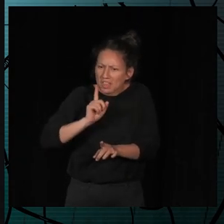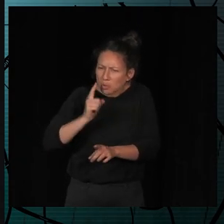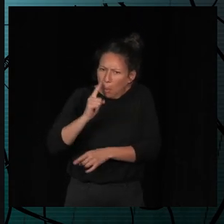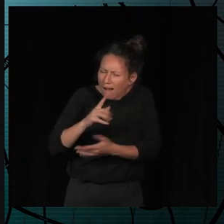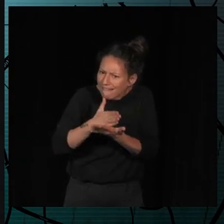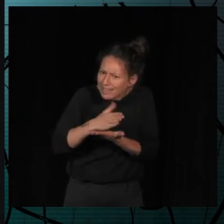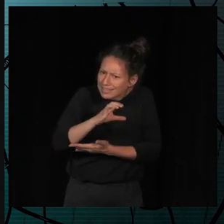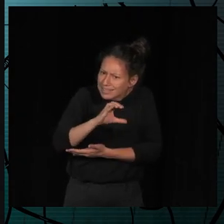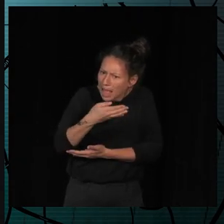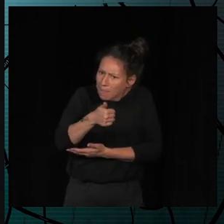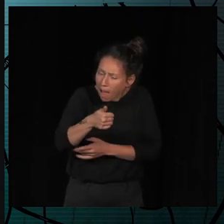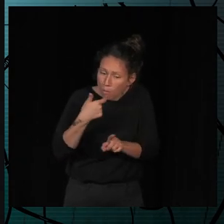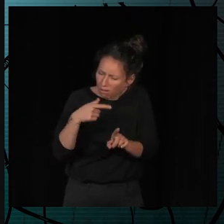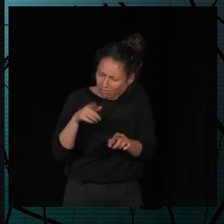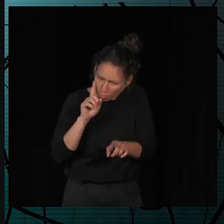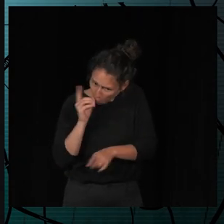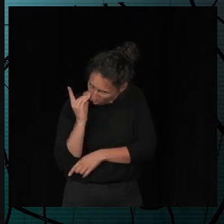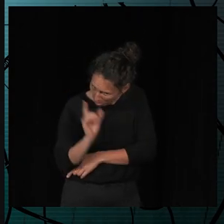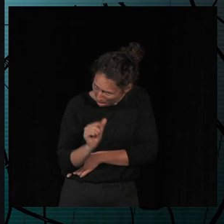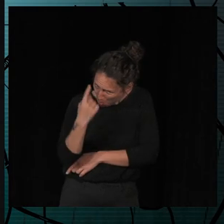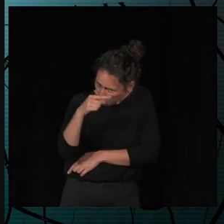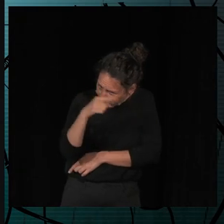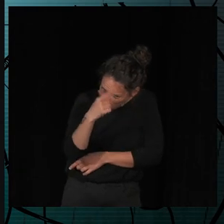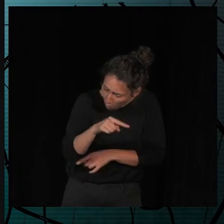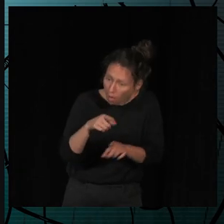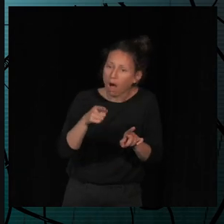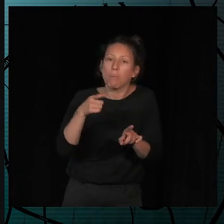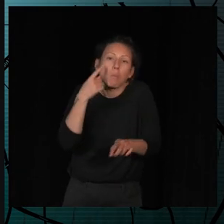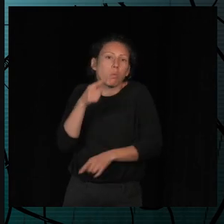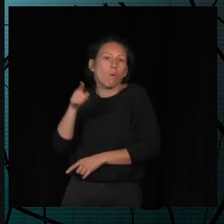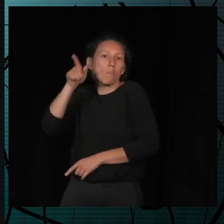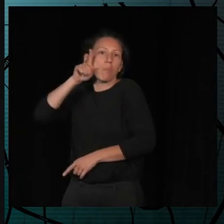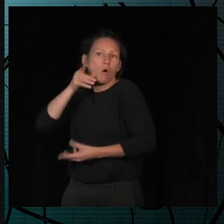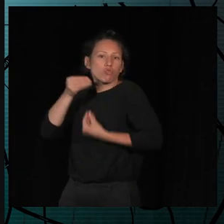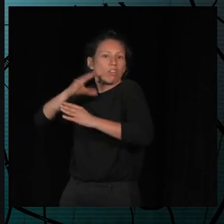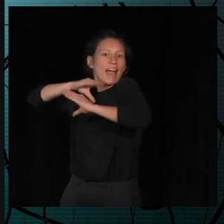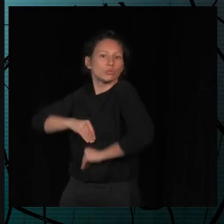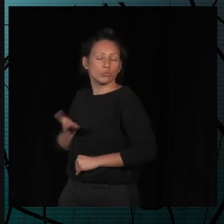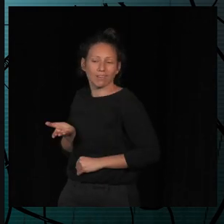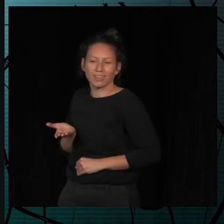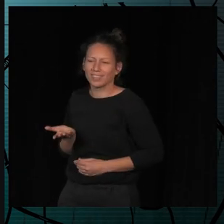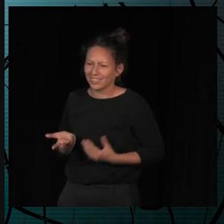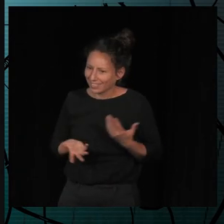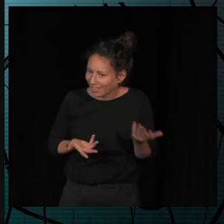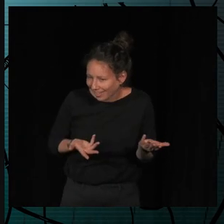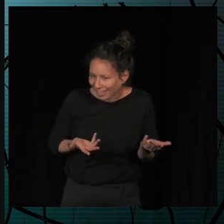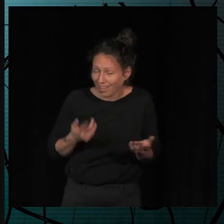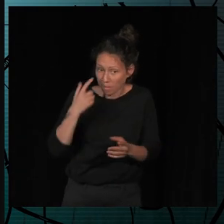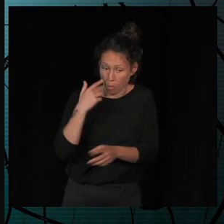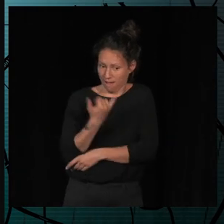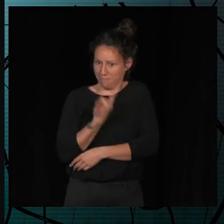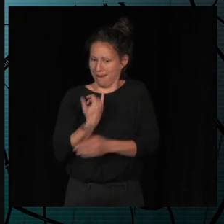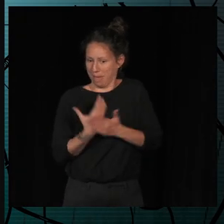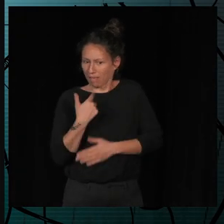et puis je lui dis mais à quoi il te sert bah c'est pour rassurer maman euh qui m'appelle le matin pour savoir si tu es bien arrivé donc c'est vrai